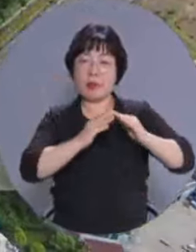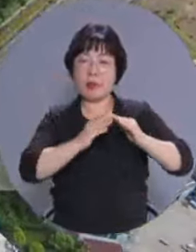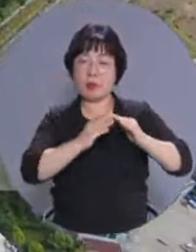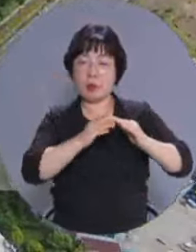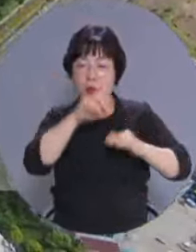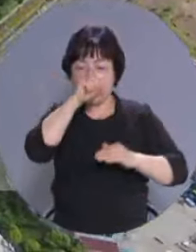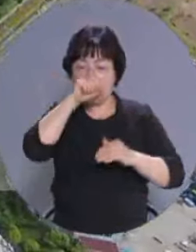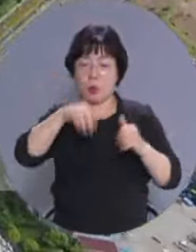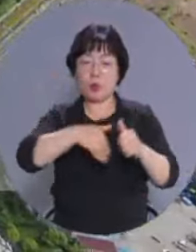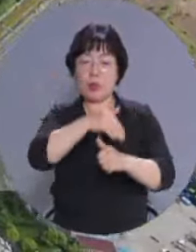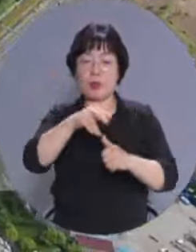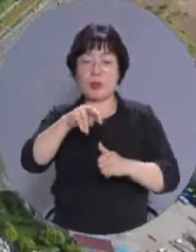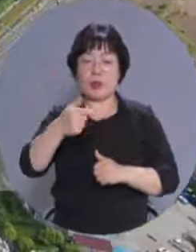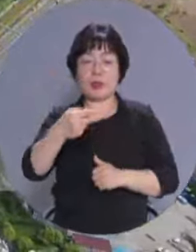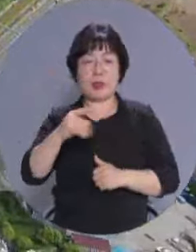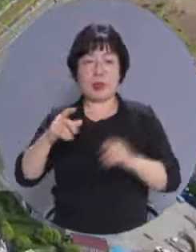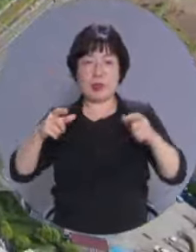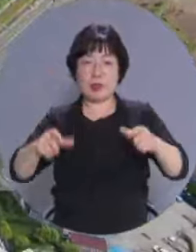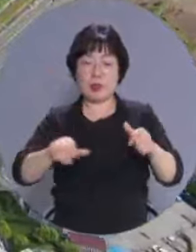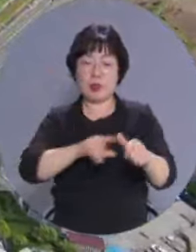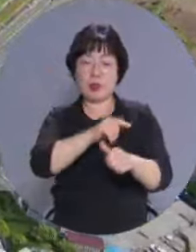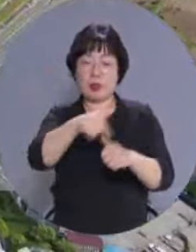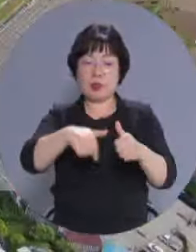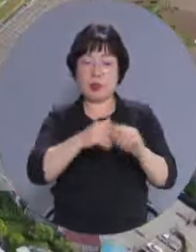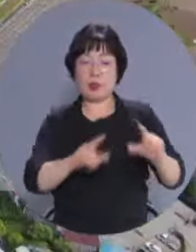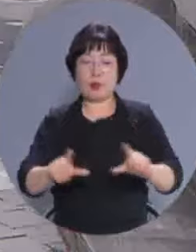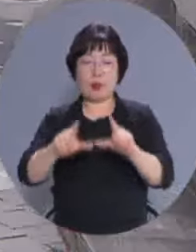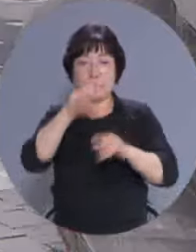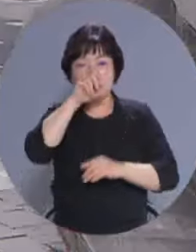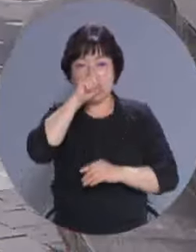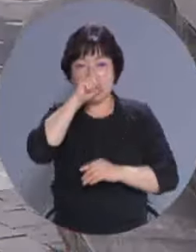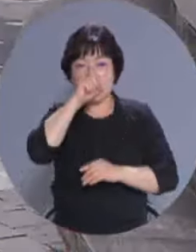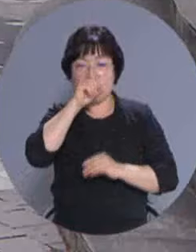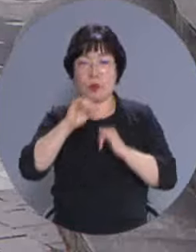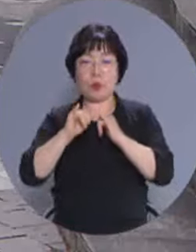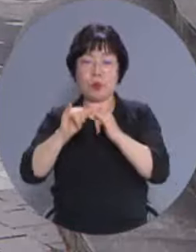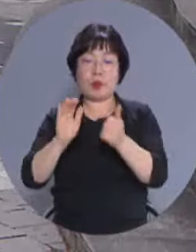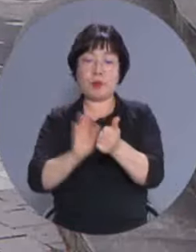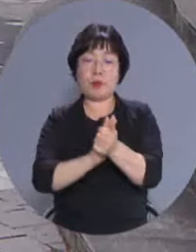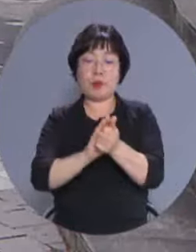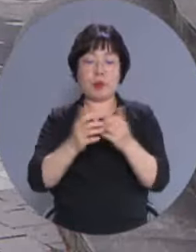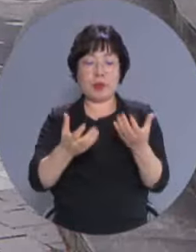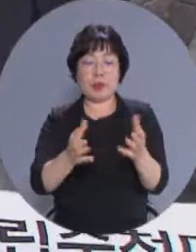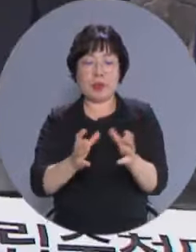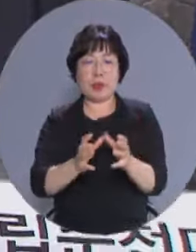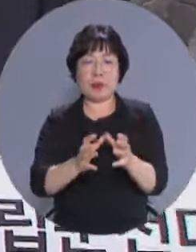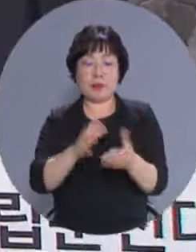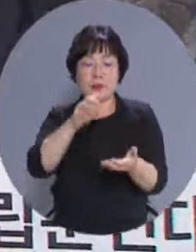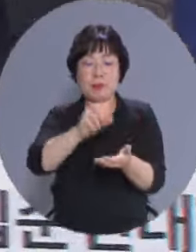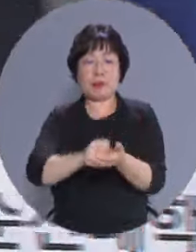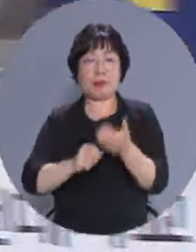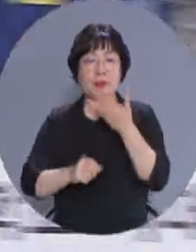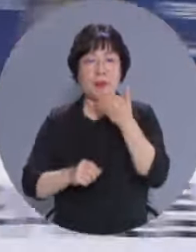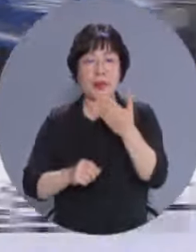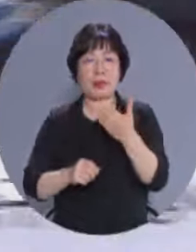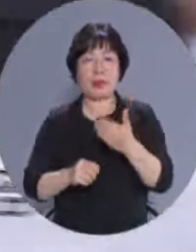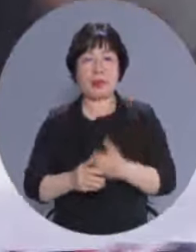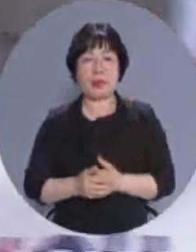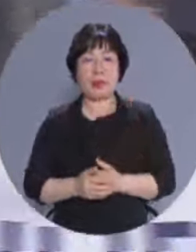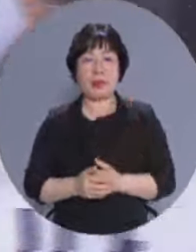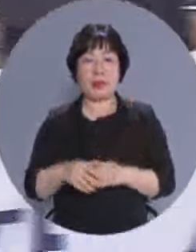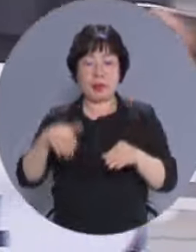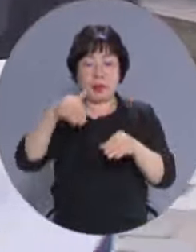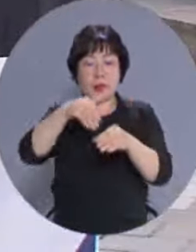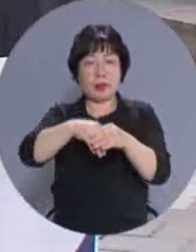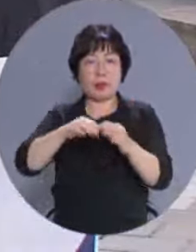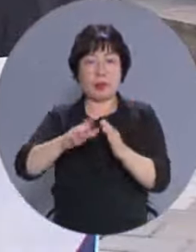있는 순천 신대지구는 정주 여건을 잘 갖춰 우수한 의료진을 확보할 수 있다고 설명했습니다. 이번